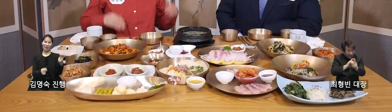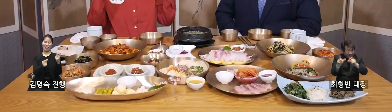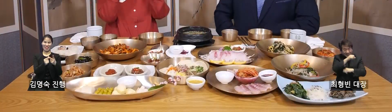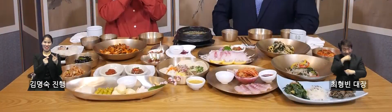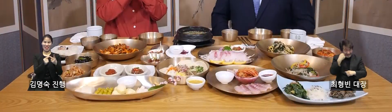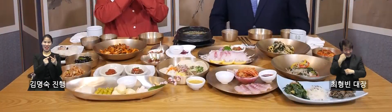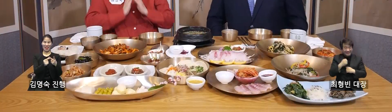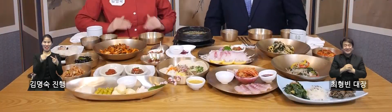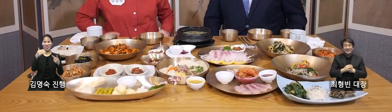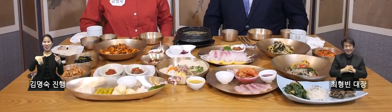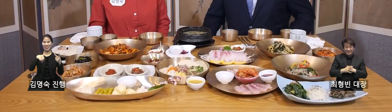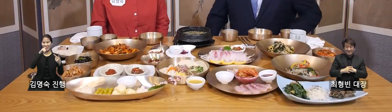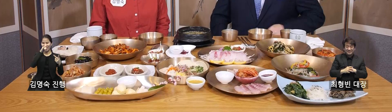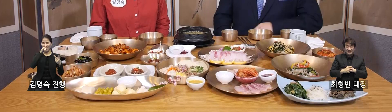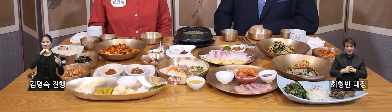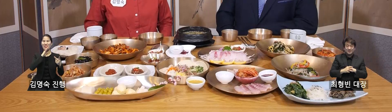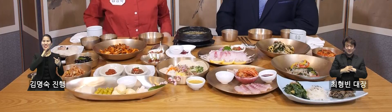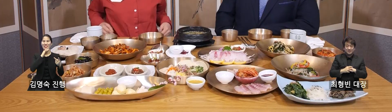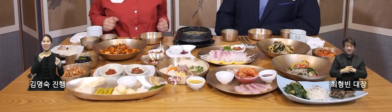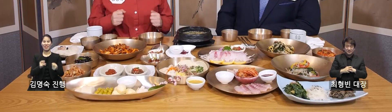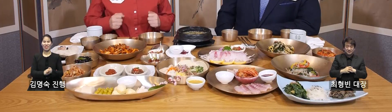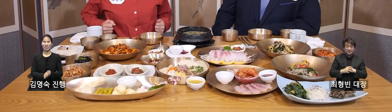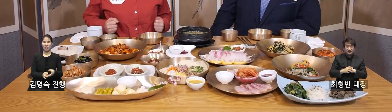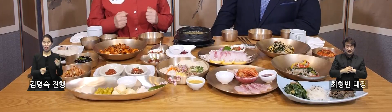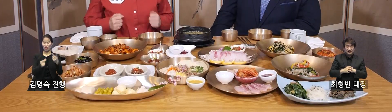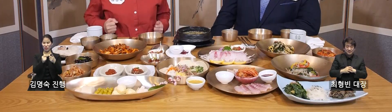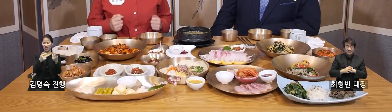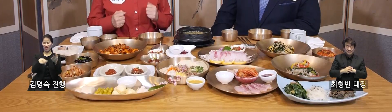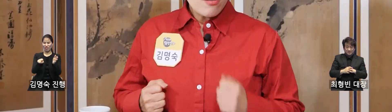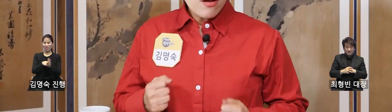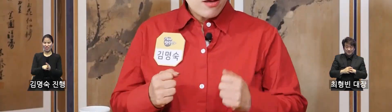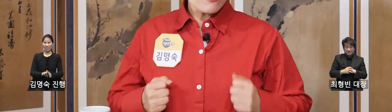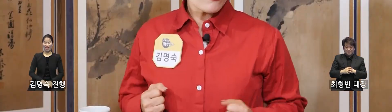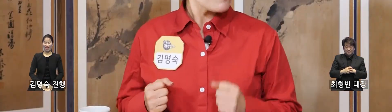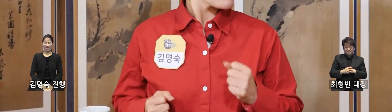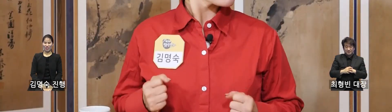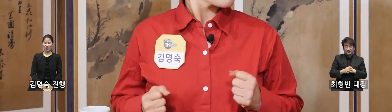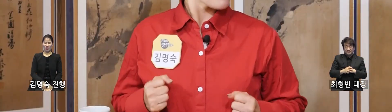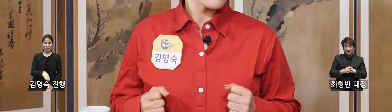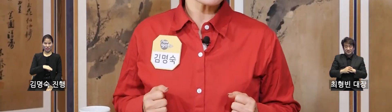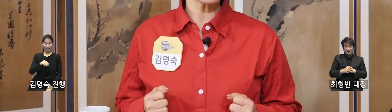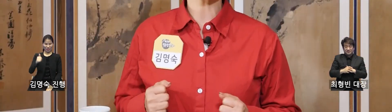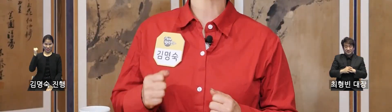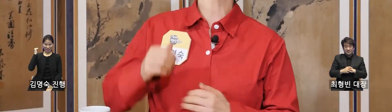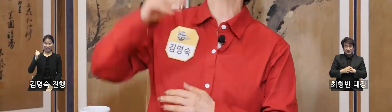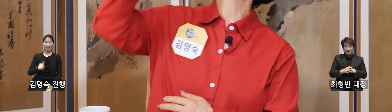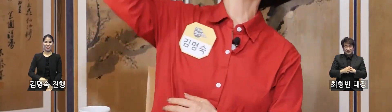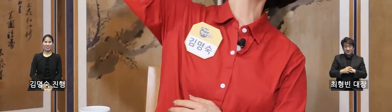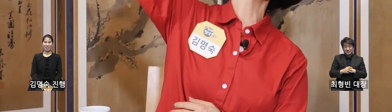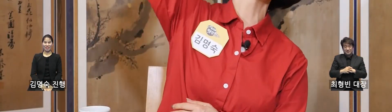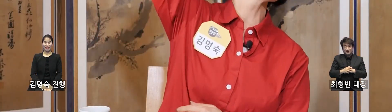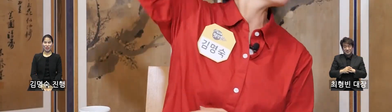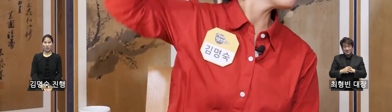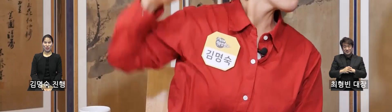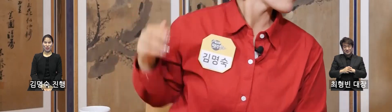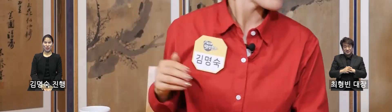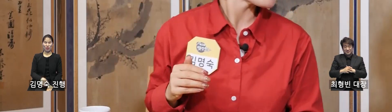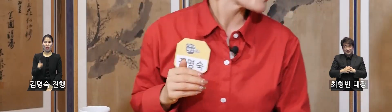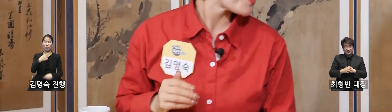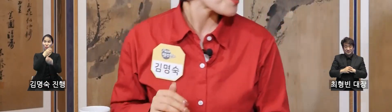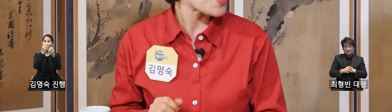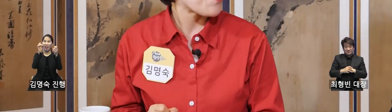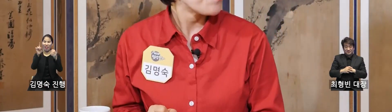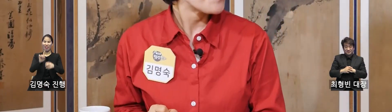깨끗했다 그렇습니다 그러나 2라운드를 향해서 출발 하도록 하겠습니다 자 이런 드는 어디 별로